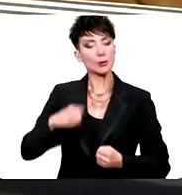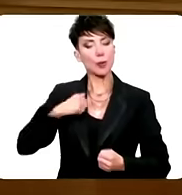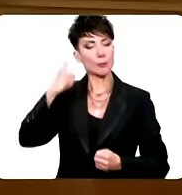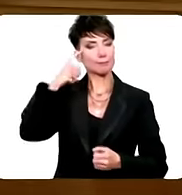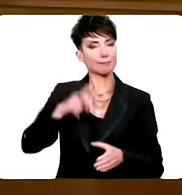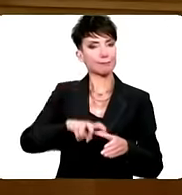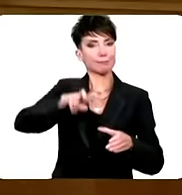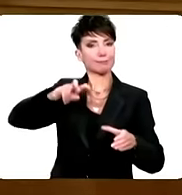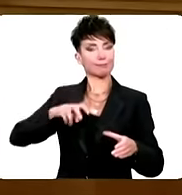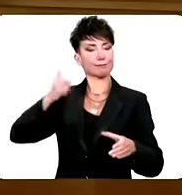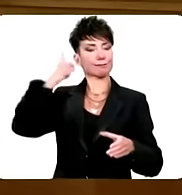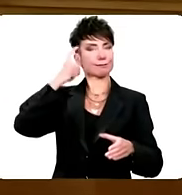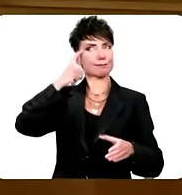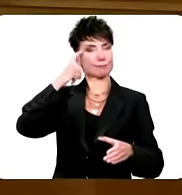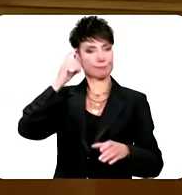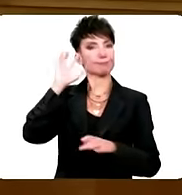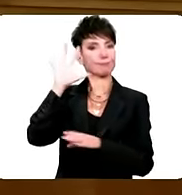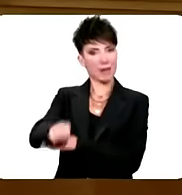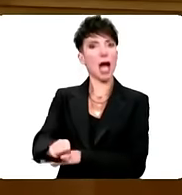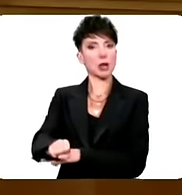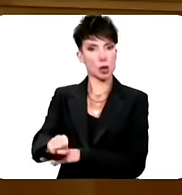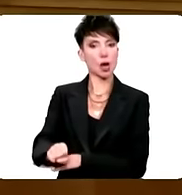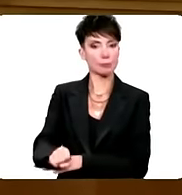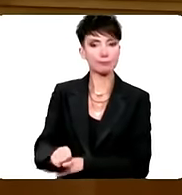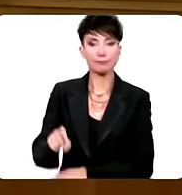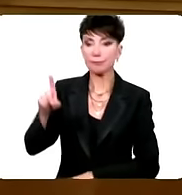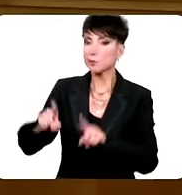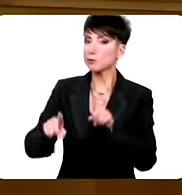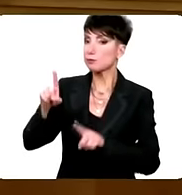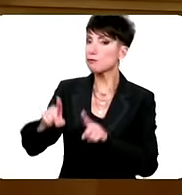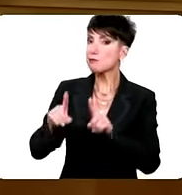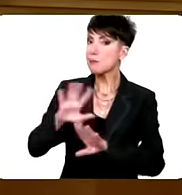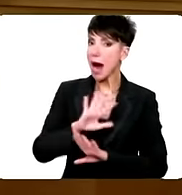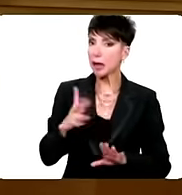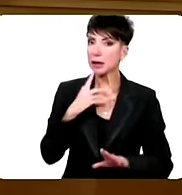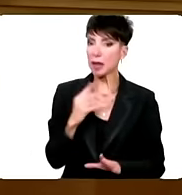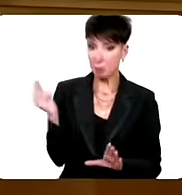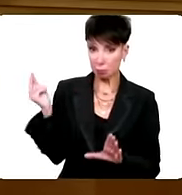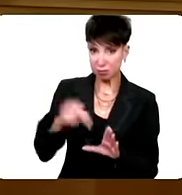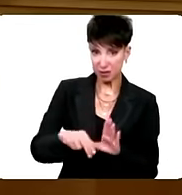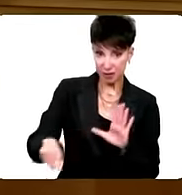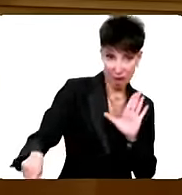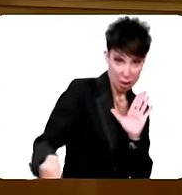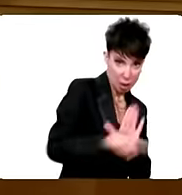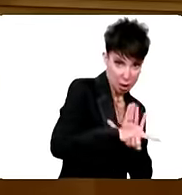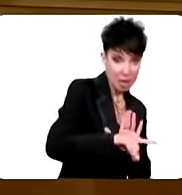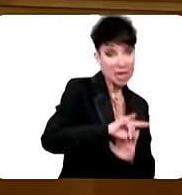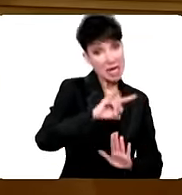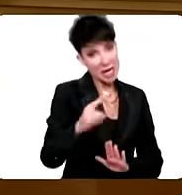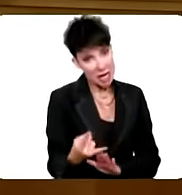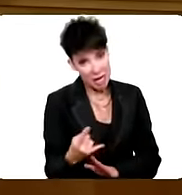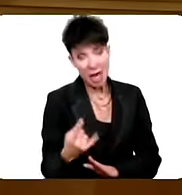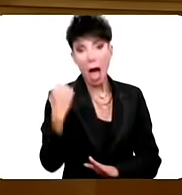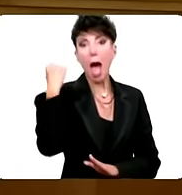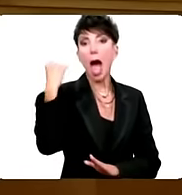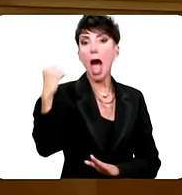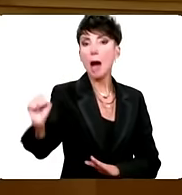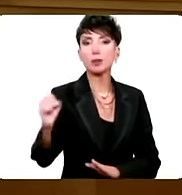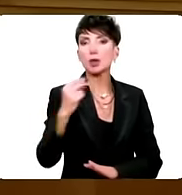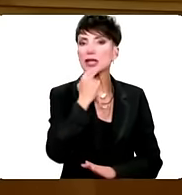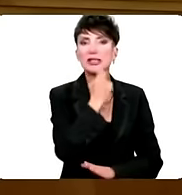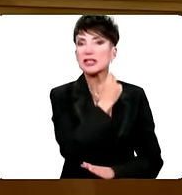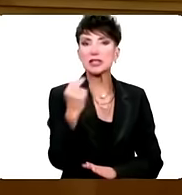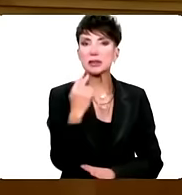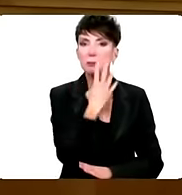επέλεξαν μέσα από την ψήφο τους ή τη σιωπή τους, μέσα από τη φωνή τους ή τη σιωπή τους, γιατί και η αποχή είναι μια πολιτική